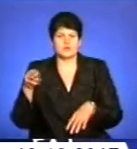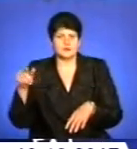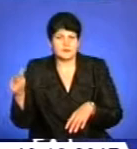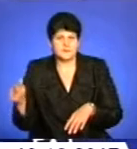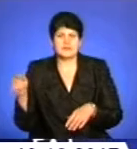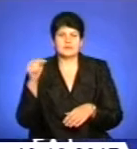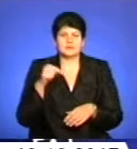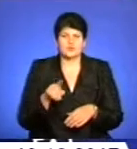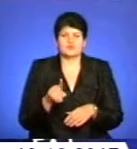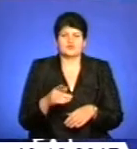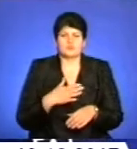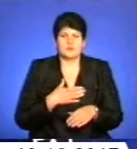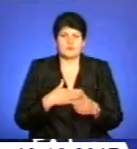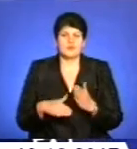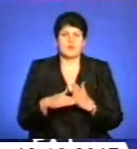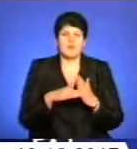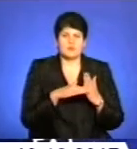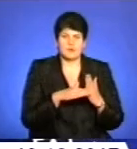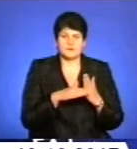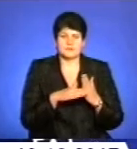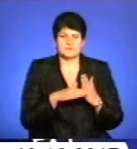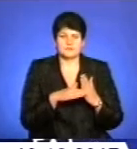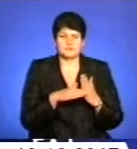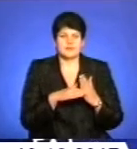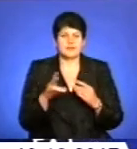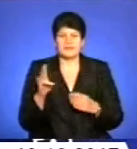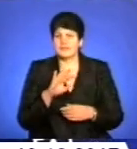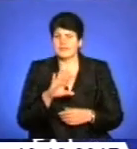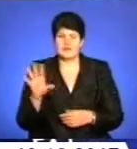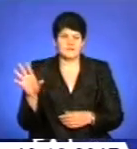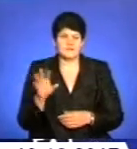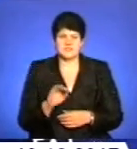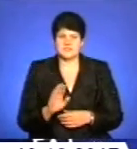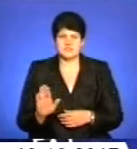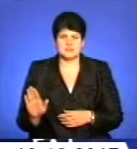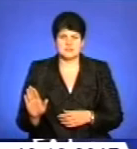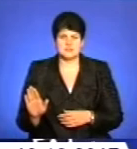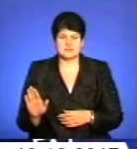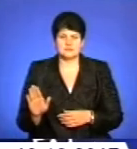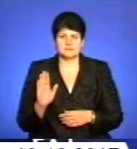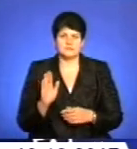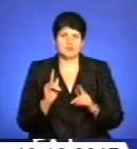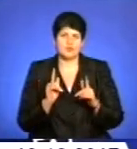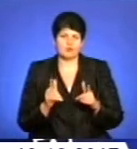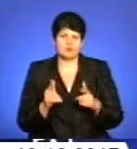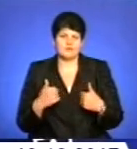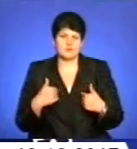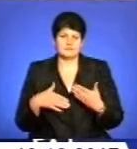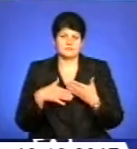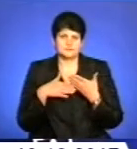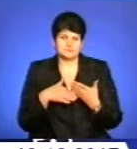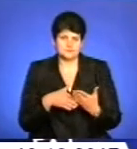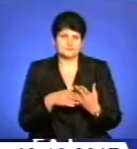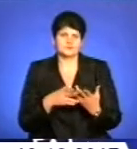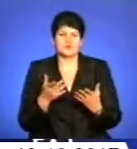щоб вони нам помогли. Ну, не всі, як кажуть, хочуть йти нам на зустріч і для того,